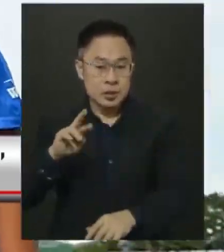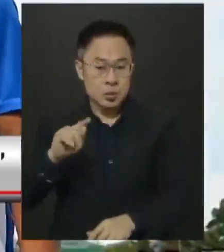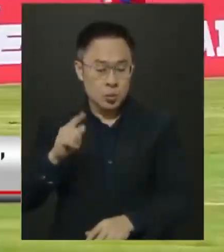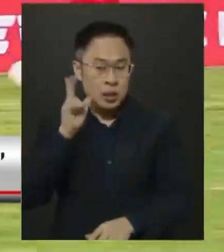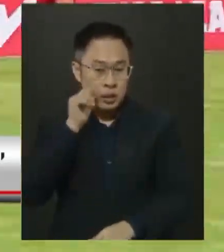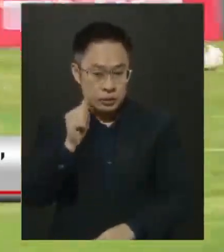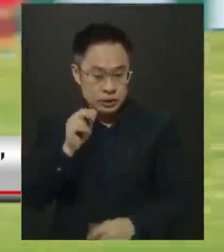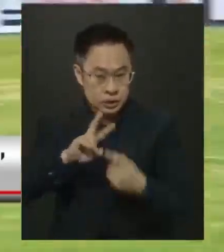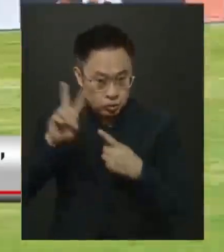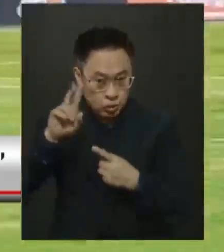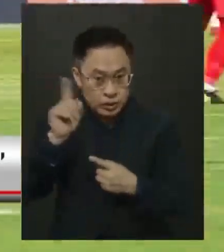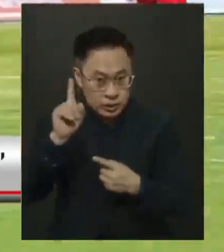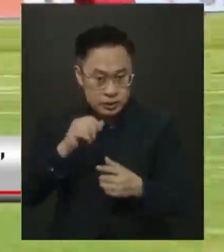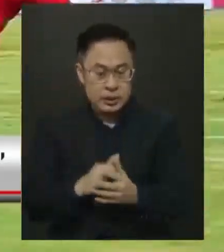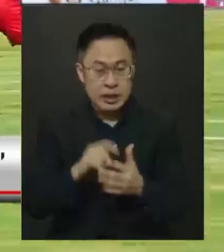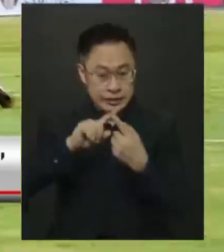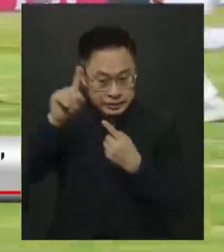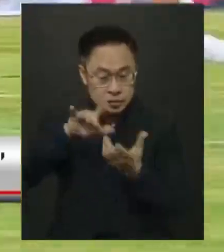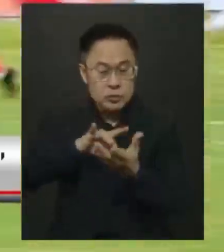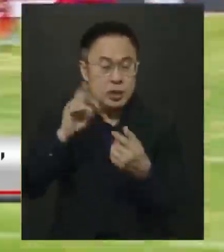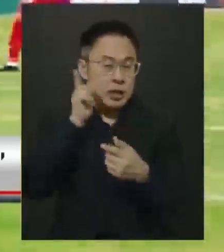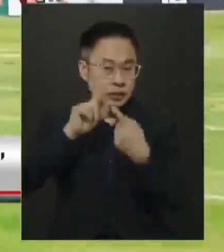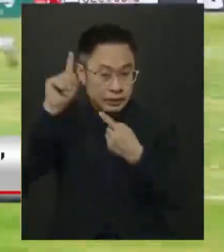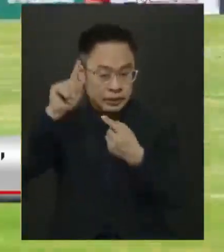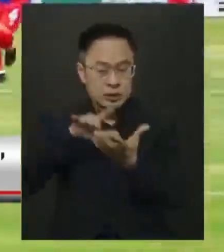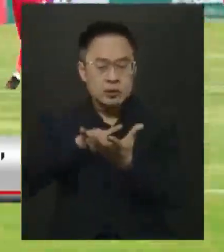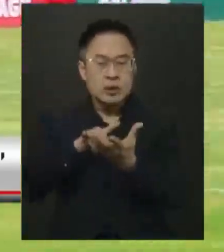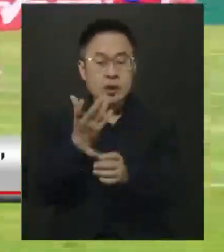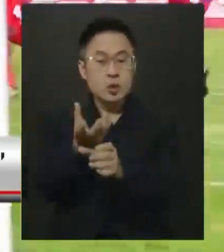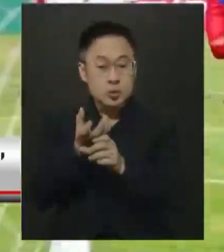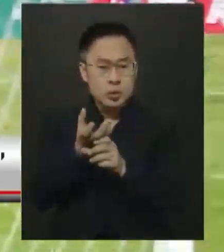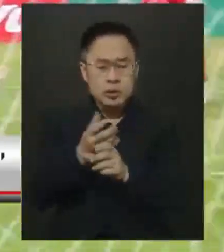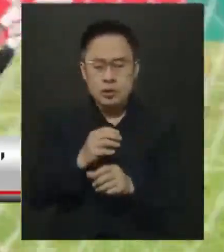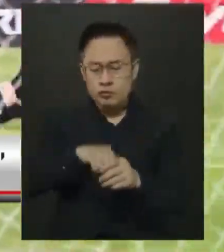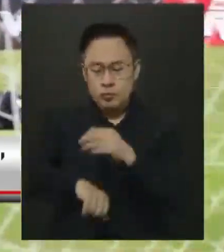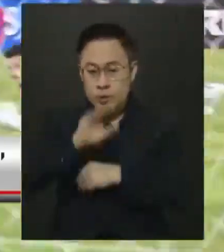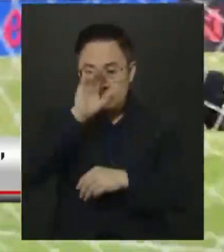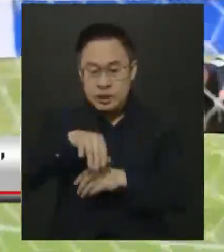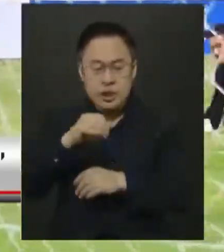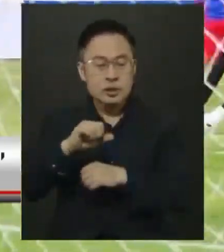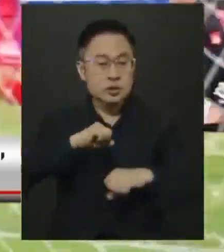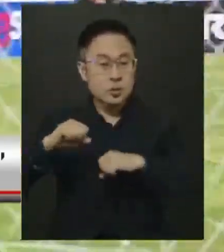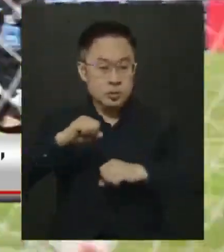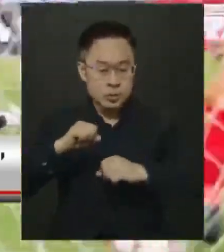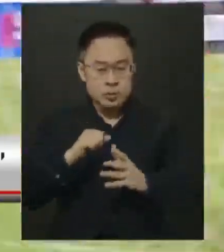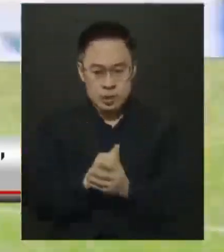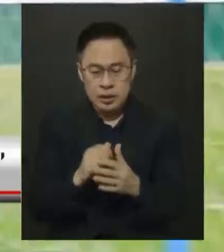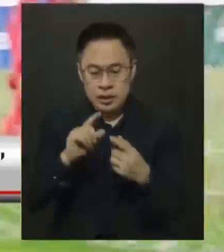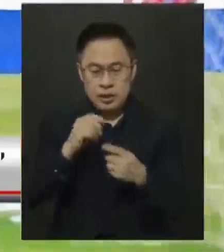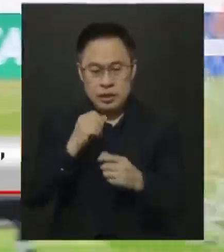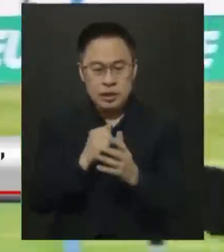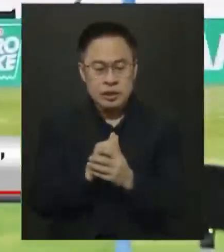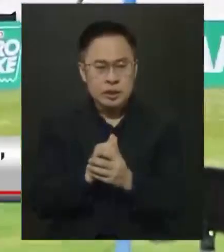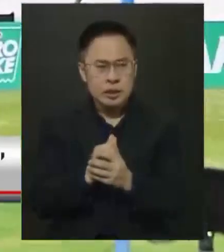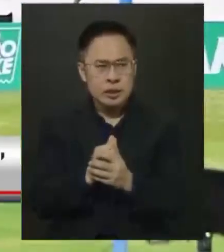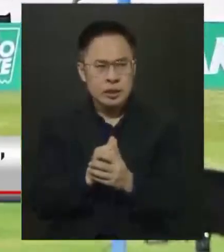คะเริ่มจากการได้ไปฝึกซ้อมที่เลสเตอร์นะคะจากการคว้าแชมป์ฟุตบอลช้างยูแชมเปี้ยนคัพปี2ข่าวล่าสุดก็คือสโม